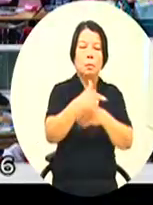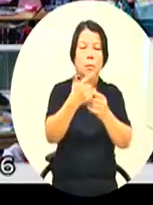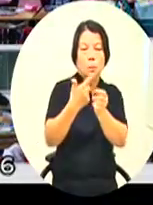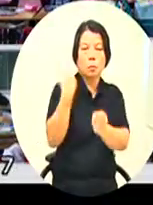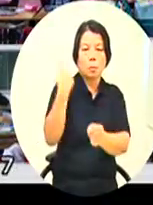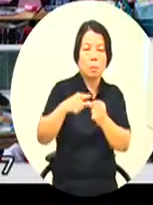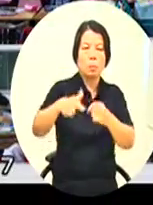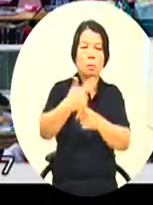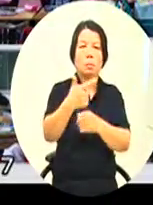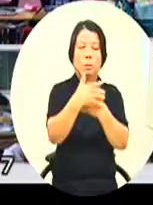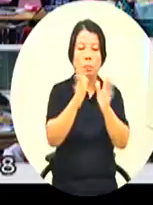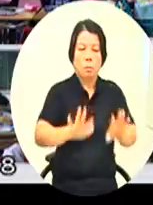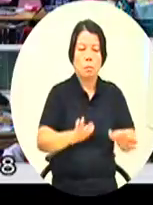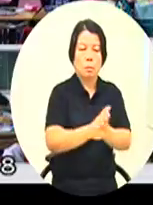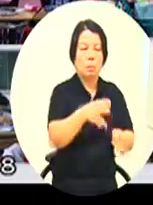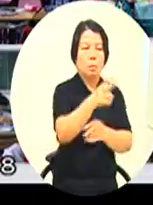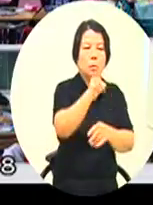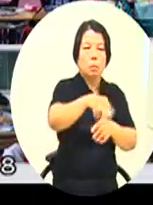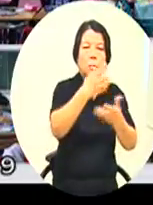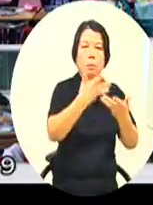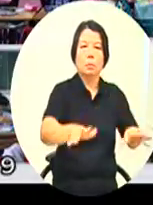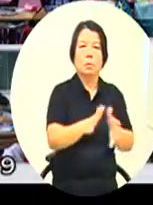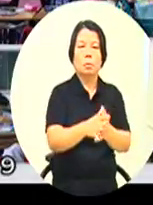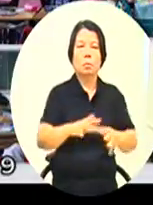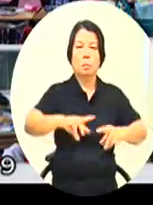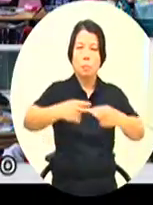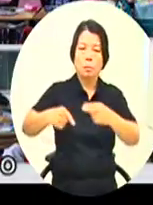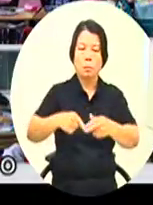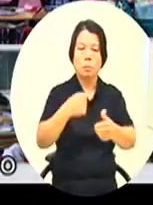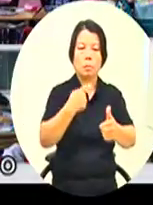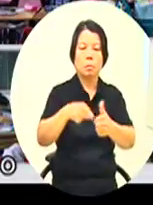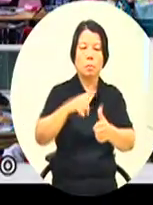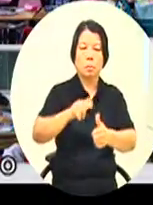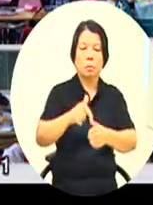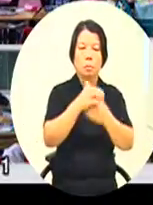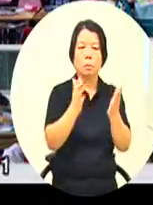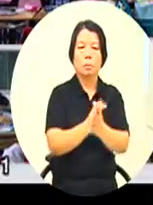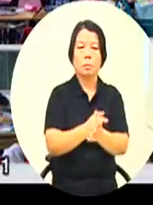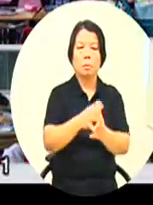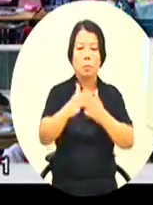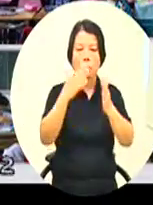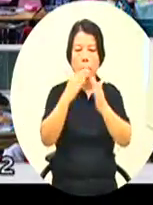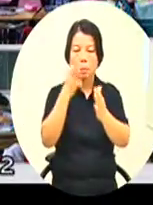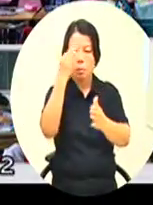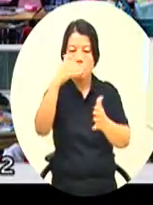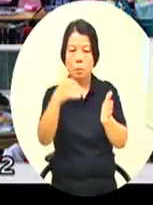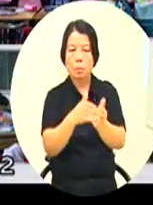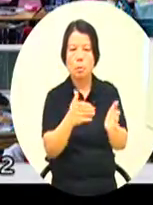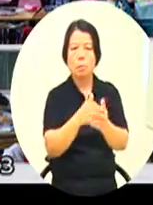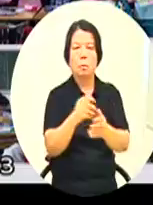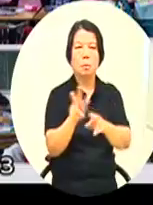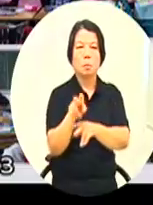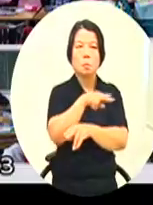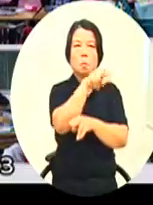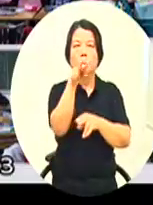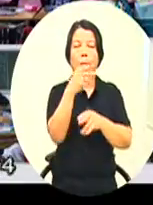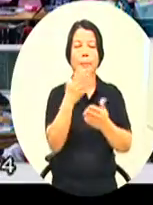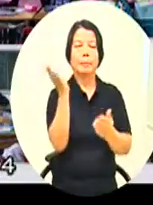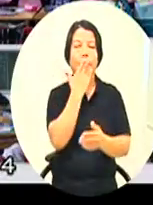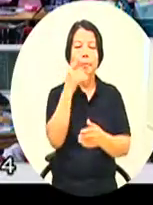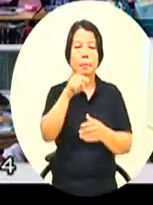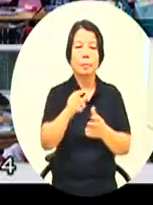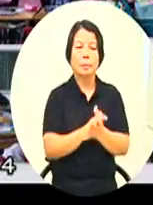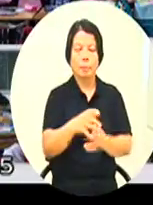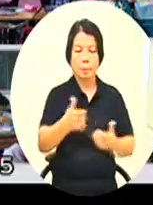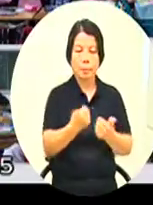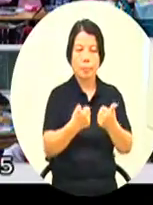师都在进行翻转的教学，这是教育界里头或者在学校看到最漂亮的风景哦。所以我很期待我们的议